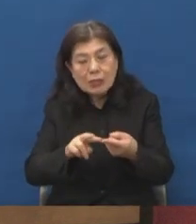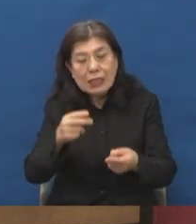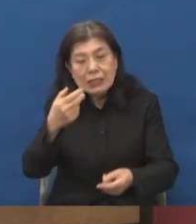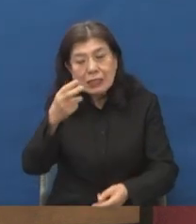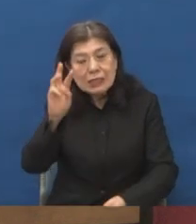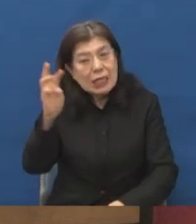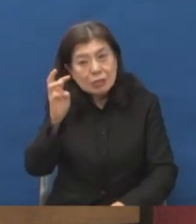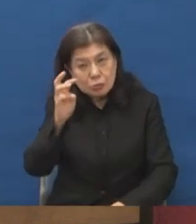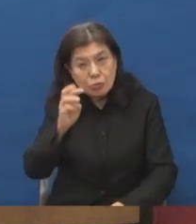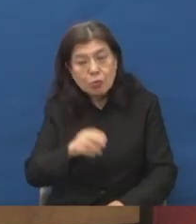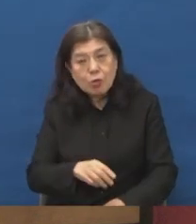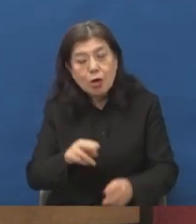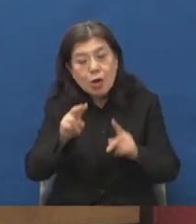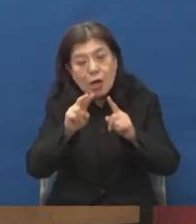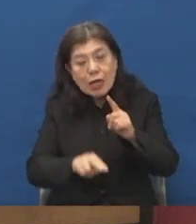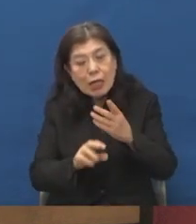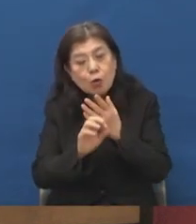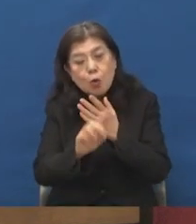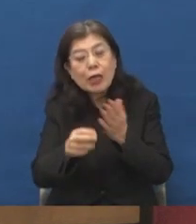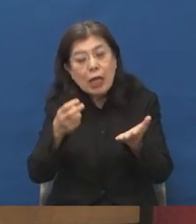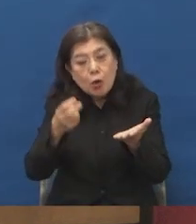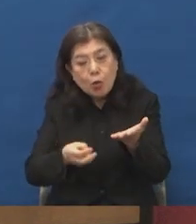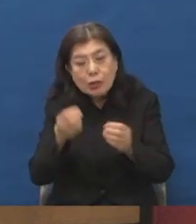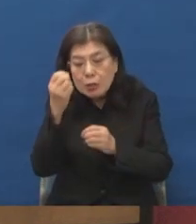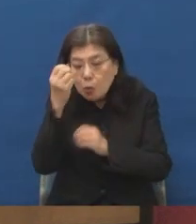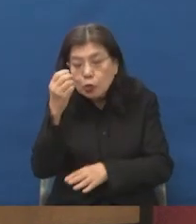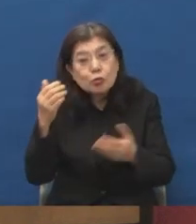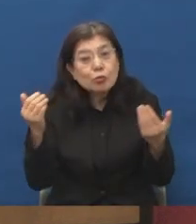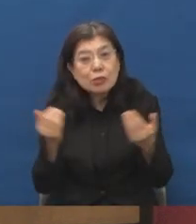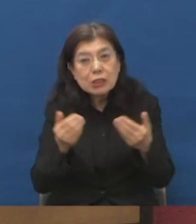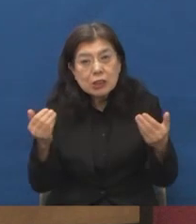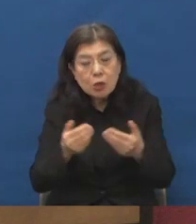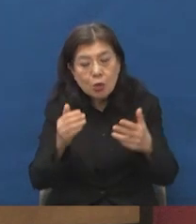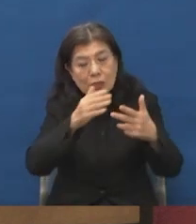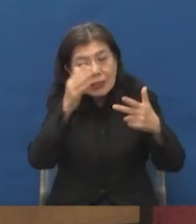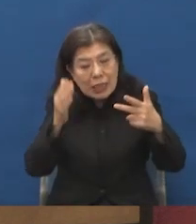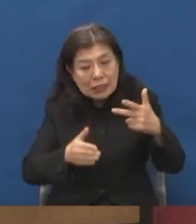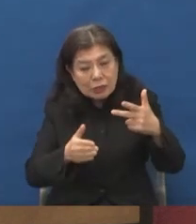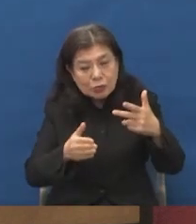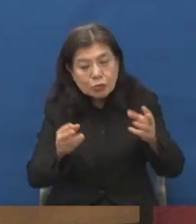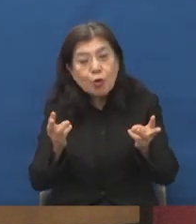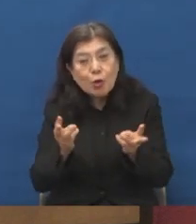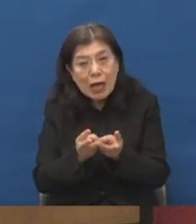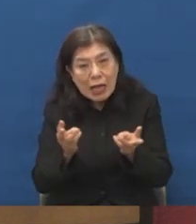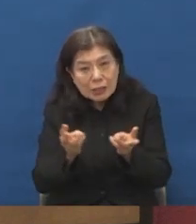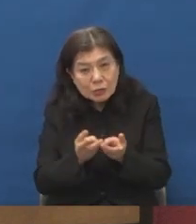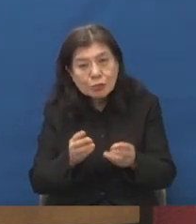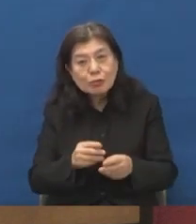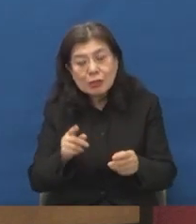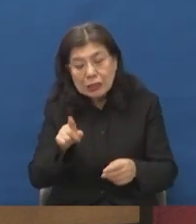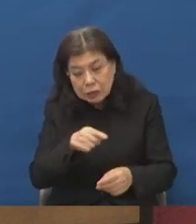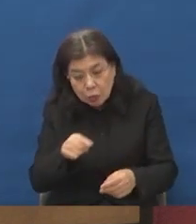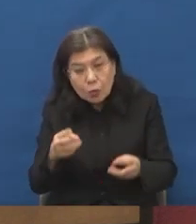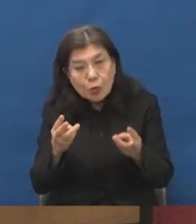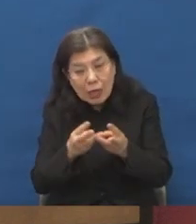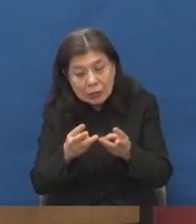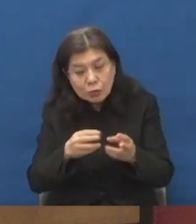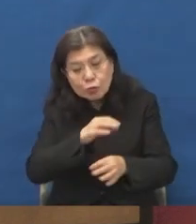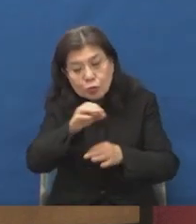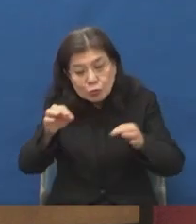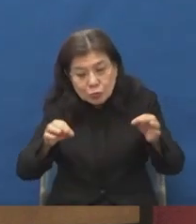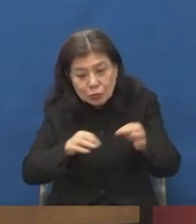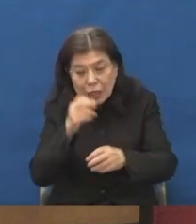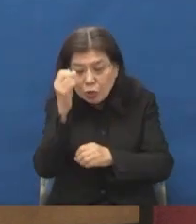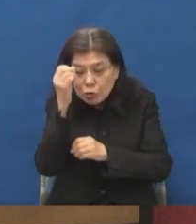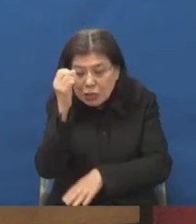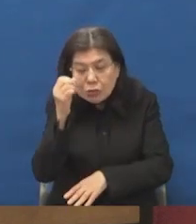30号の介護保険法に基づく事業及び施設の人員、 設備及び運営の基準等に関する条例の